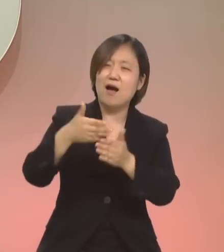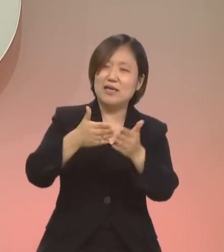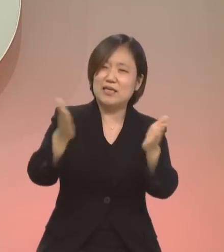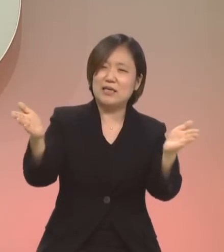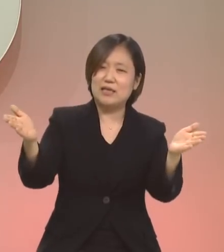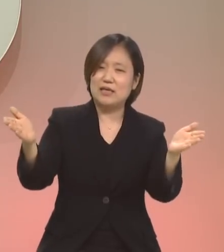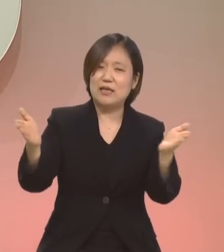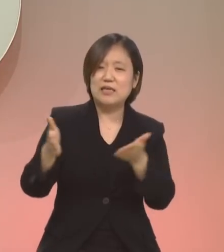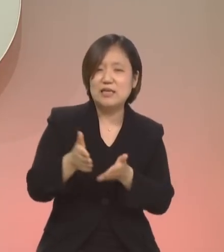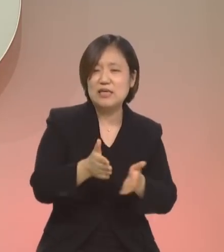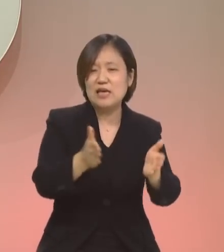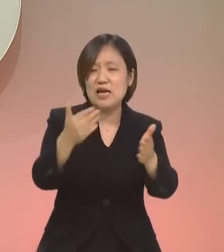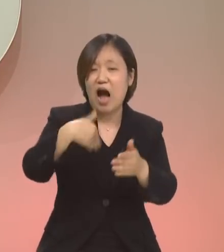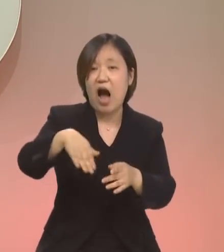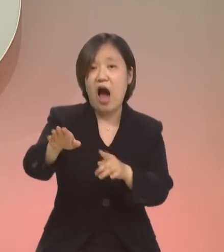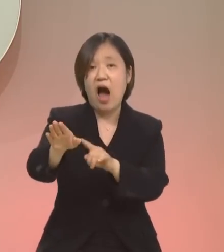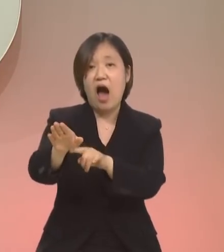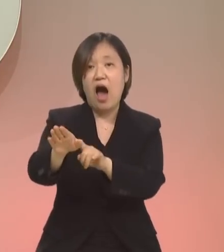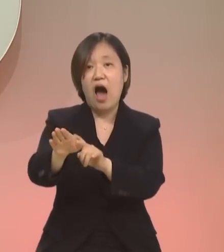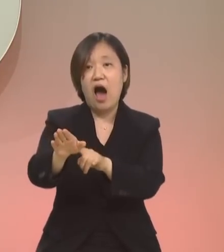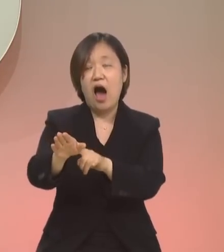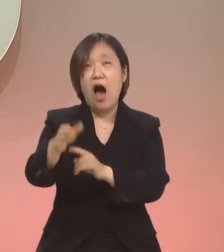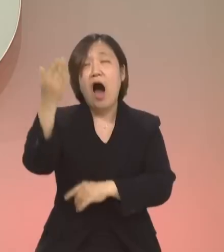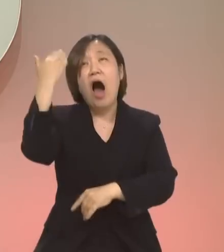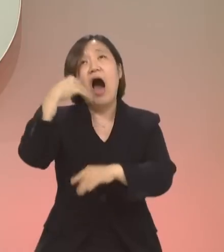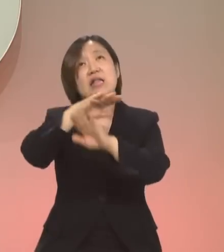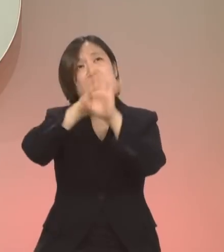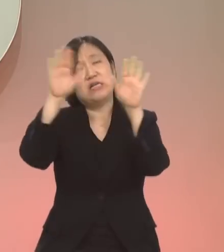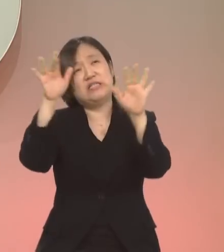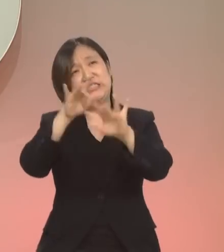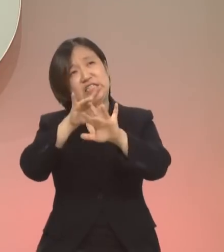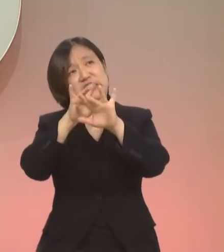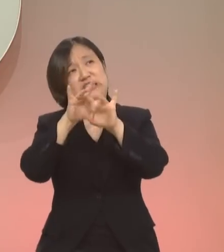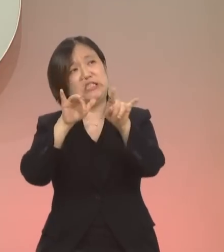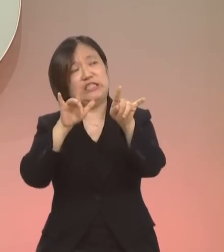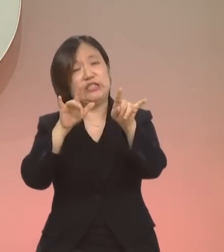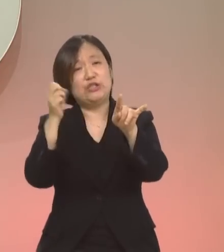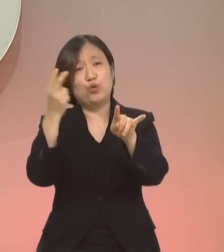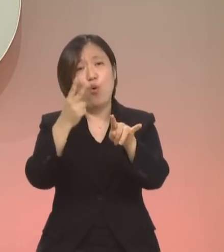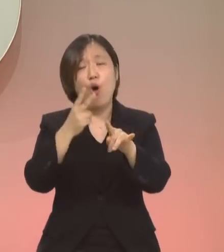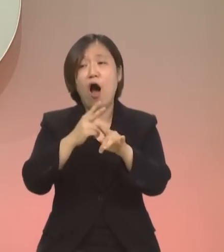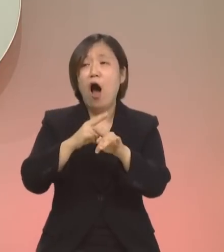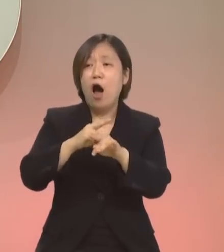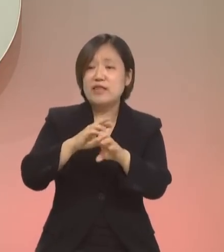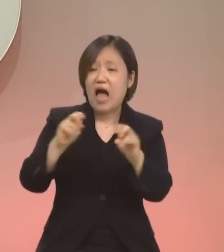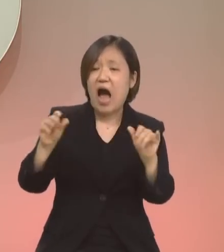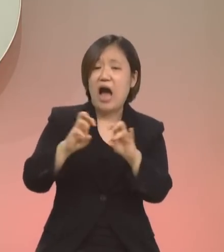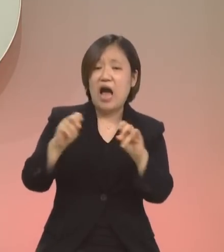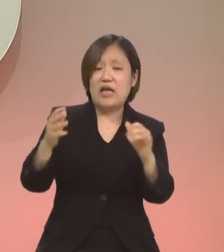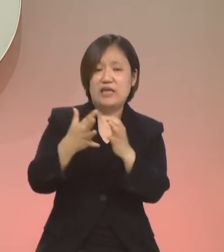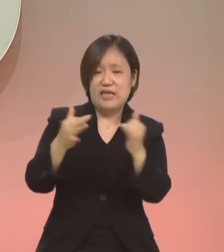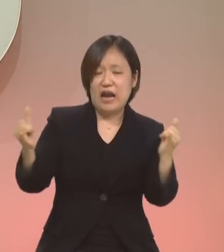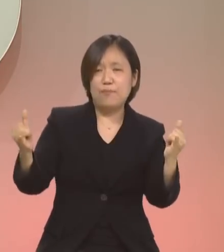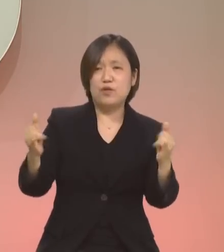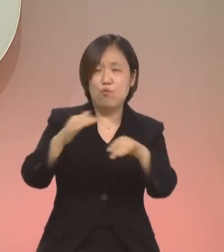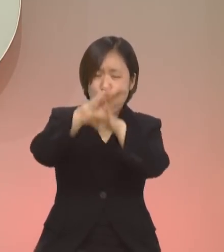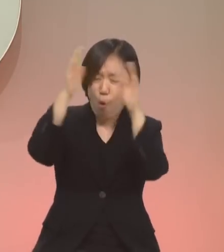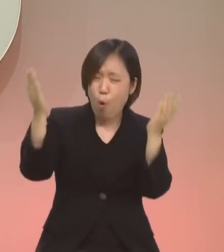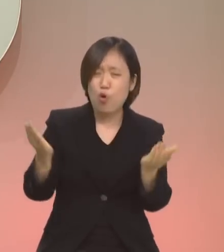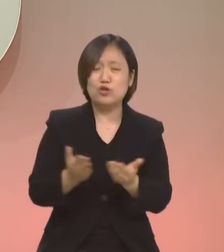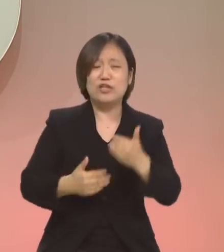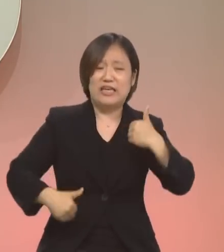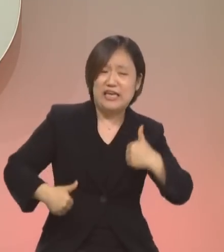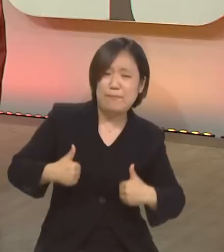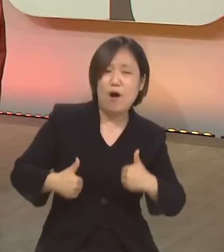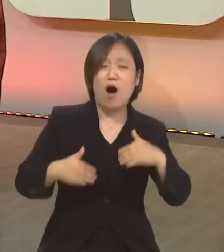하늘 위에 하늘 아래 모든 그런 하늘의 신들과 사람들이 막 박수를 치고 기뻐하면서